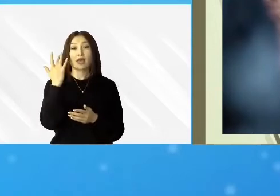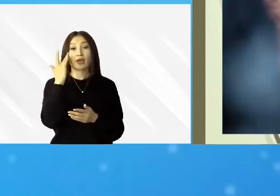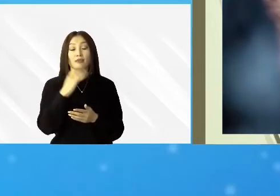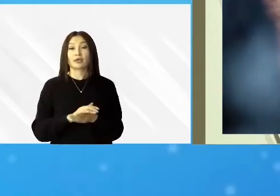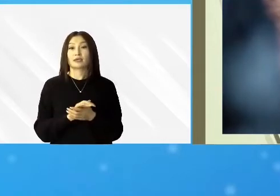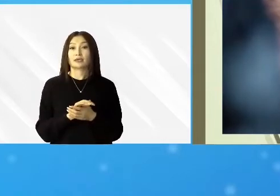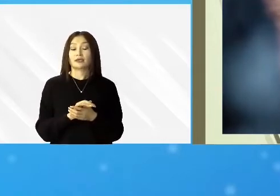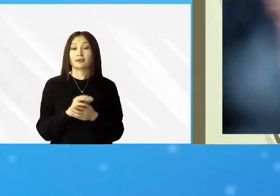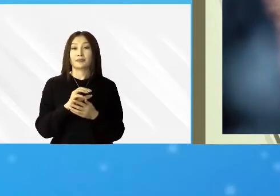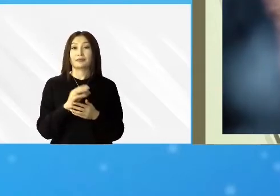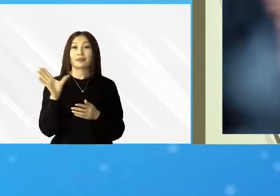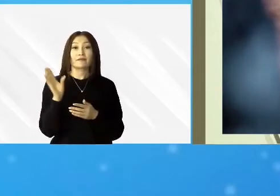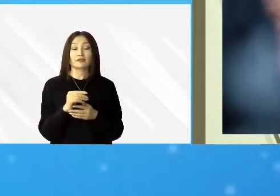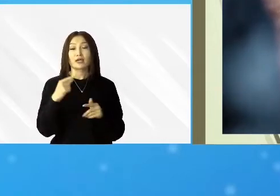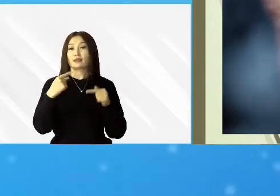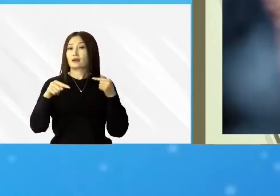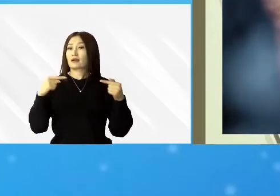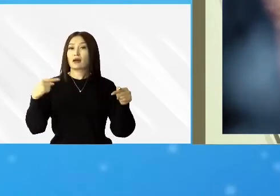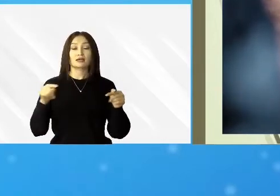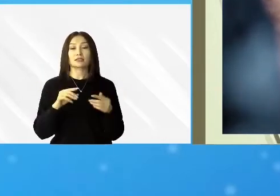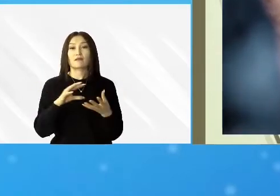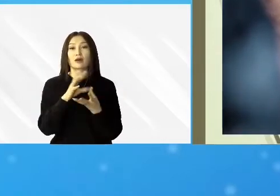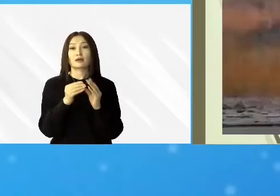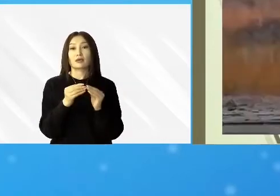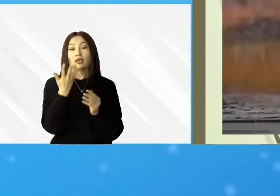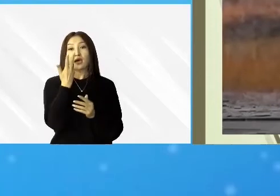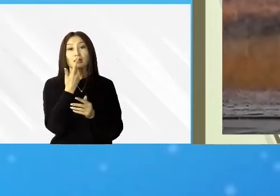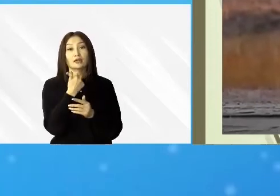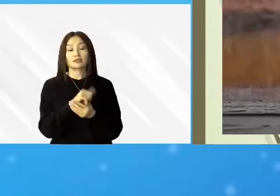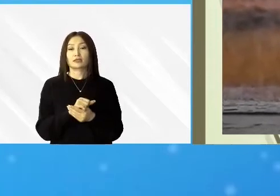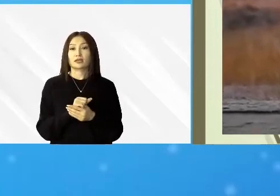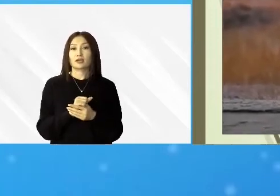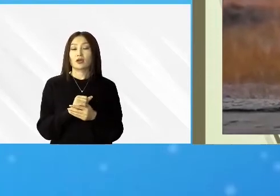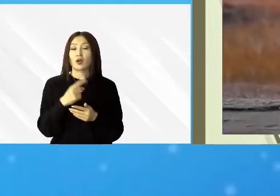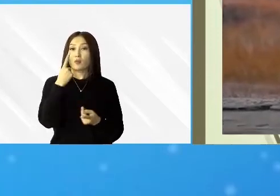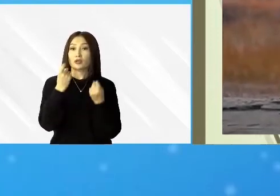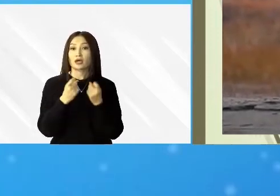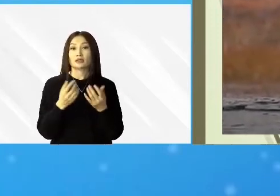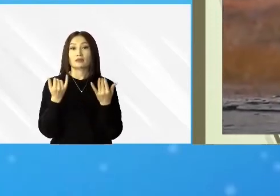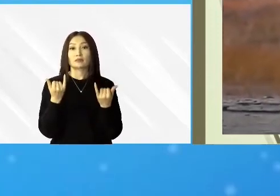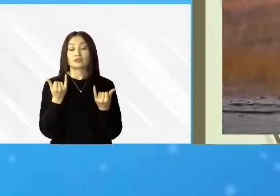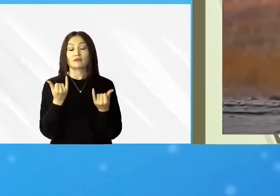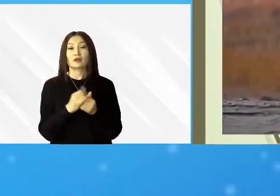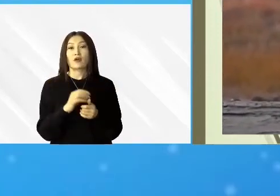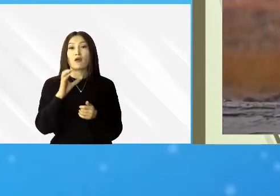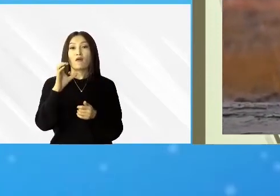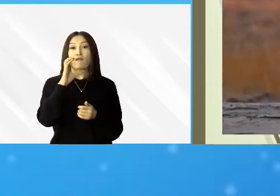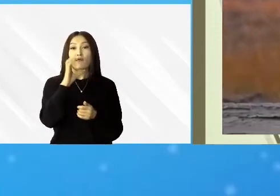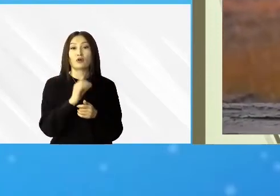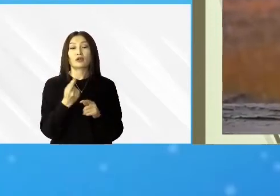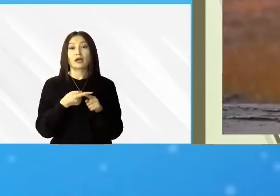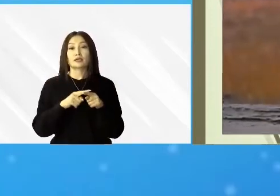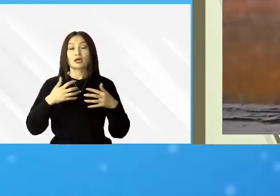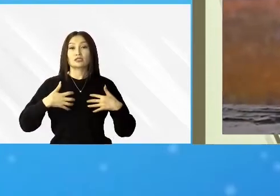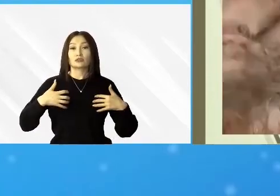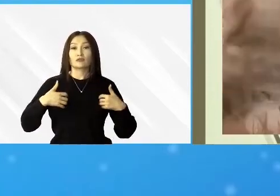до Мексики. Все они разного размера и окраса. По данным современных исследований, волк – это животное